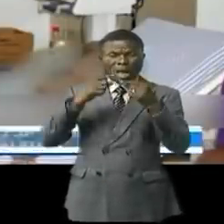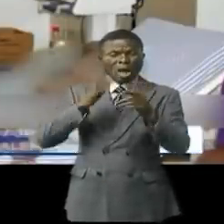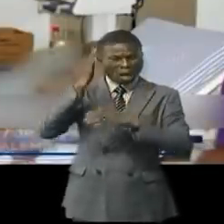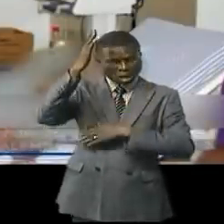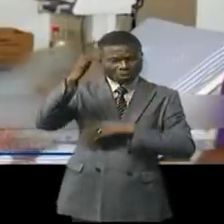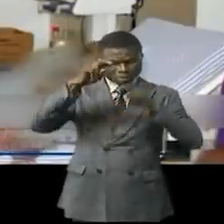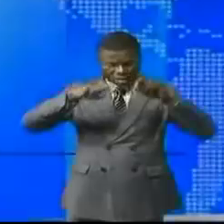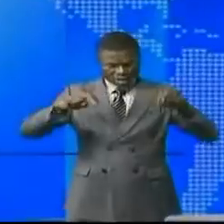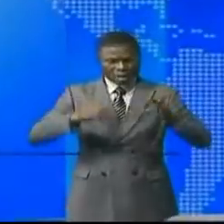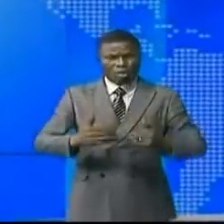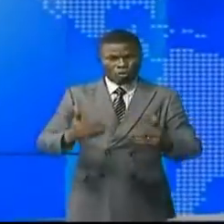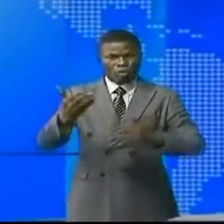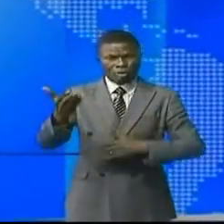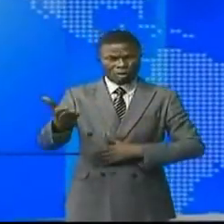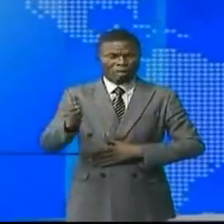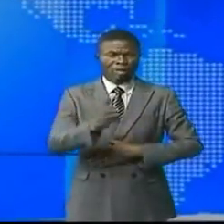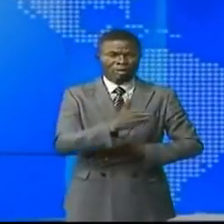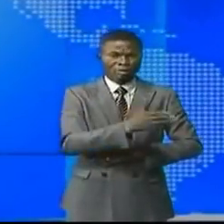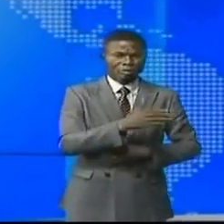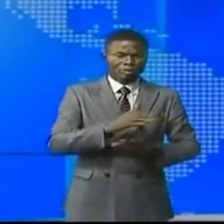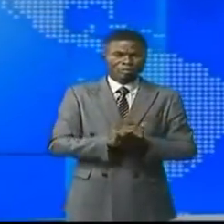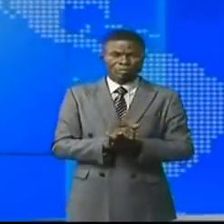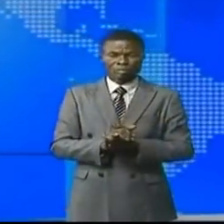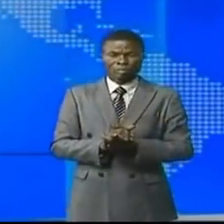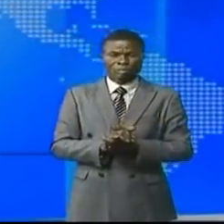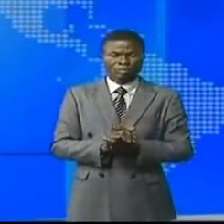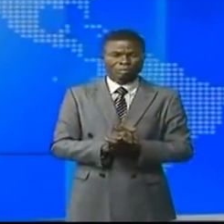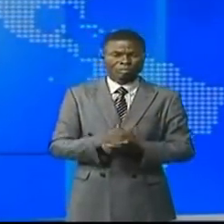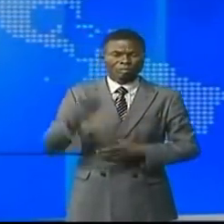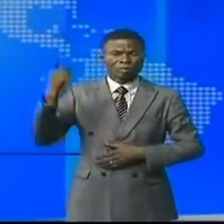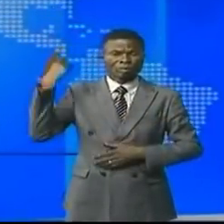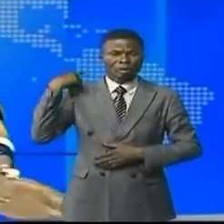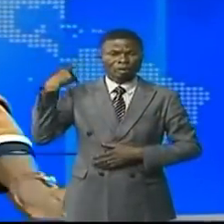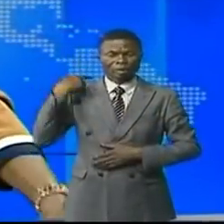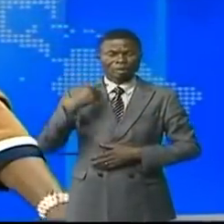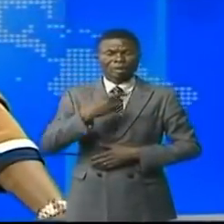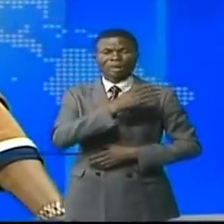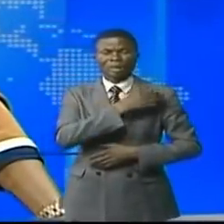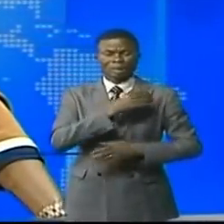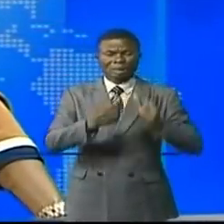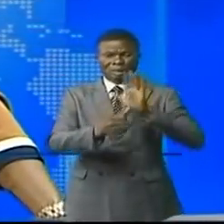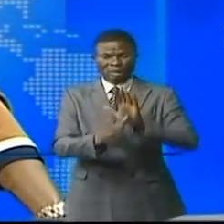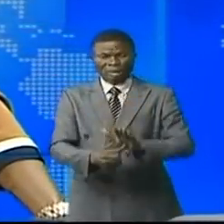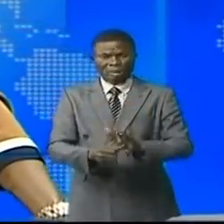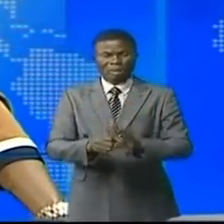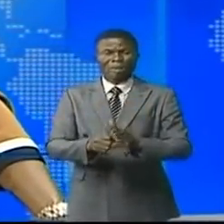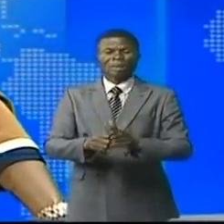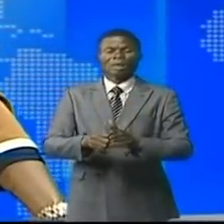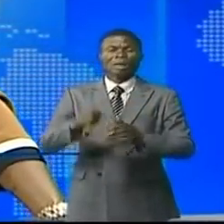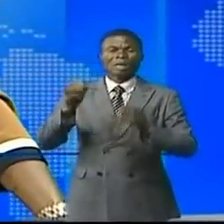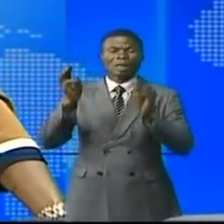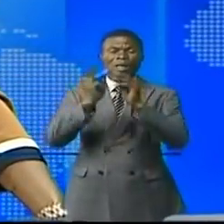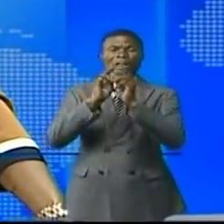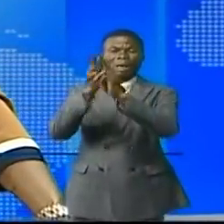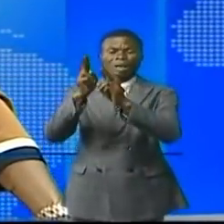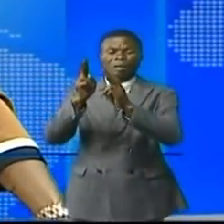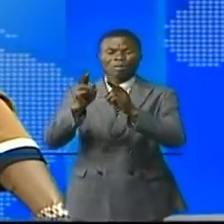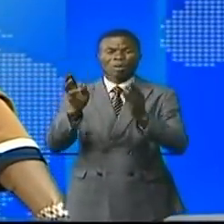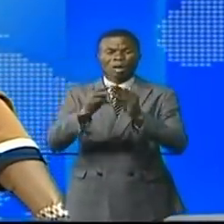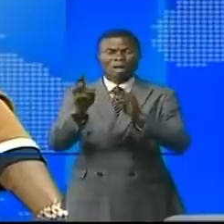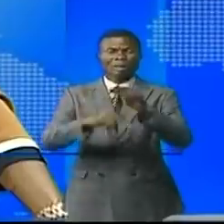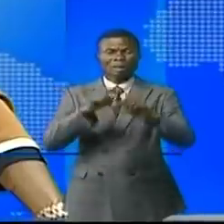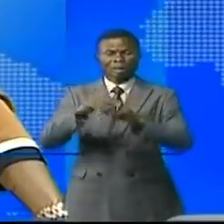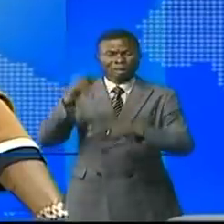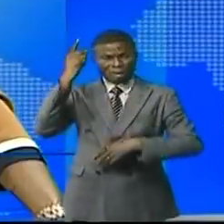enquêtes en cours. Indignation des députés provinciaux sur l'agression du rapporteur de l'Assemblée provinciale de Kinshasa,